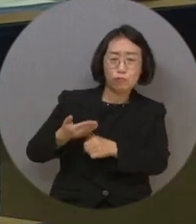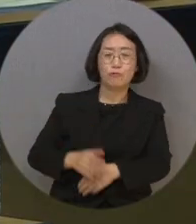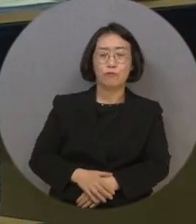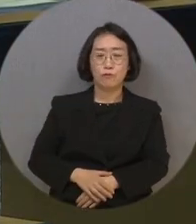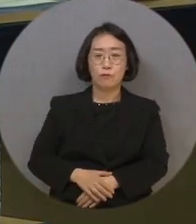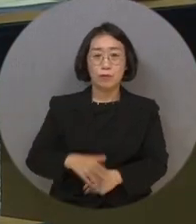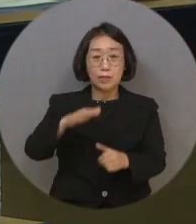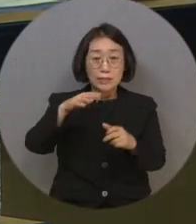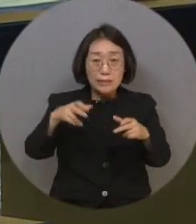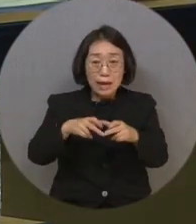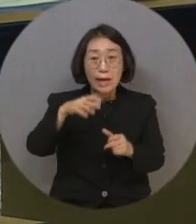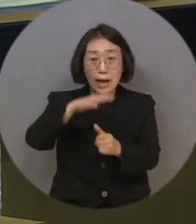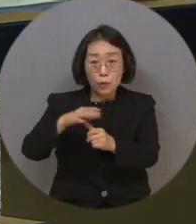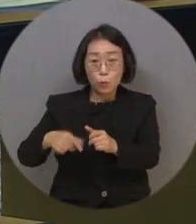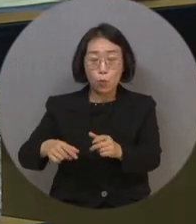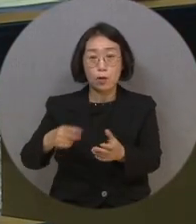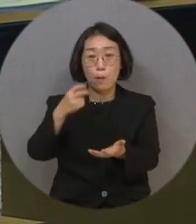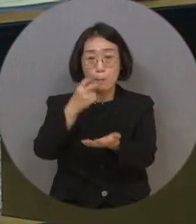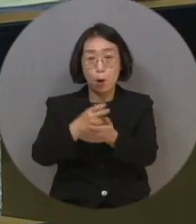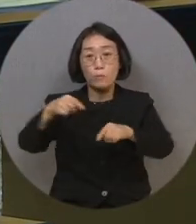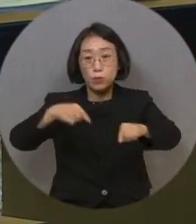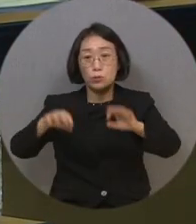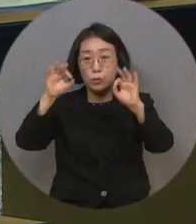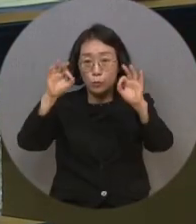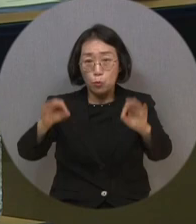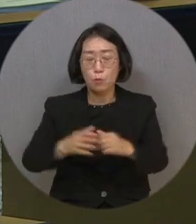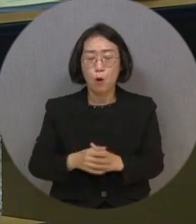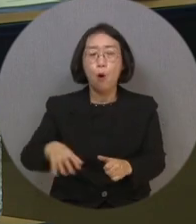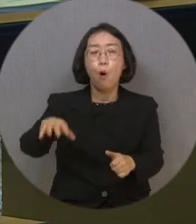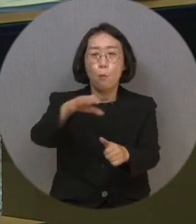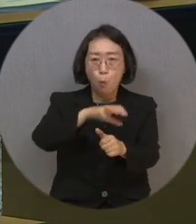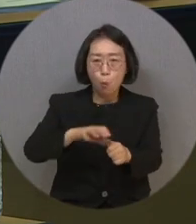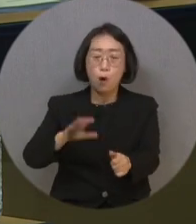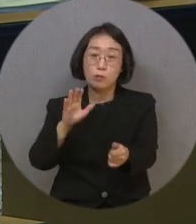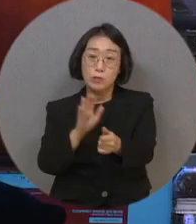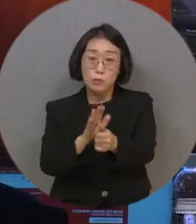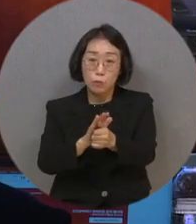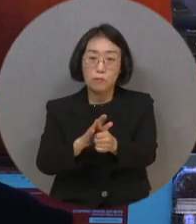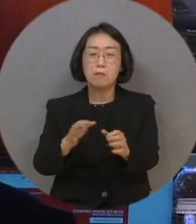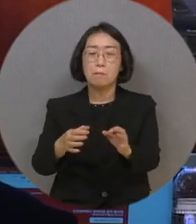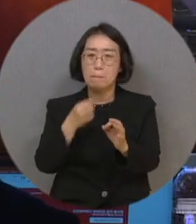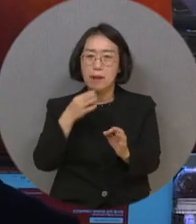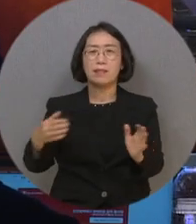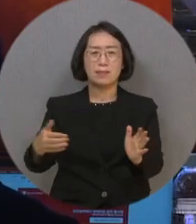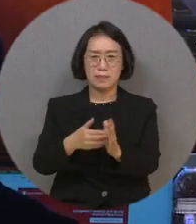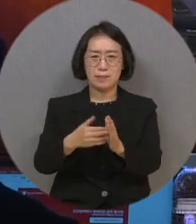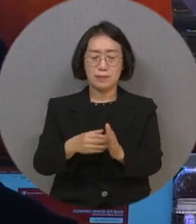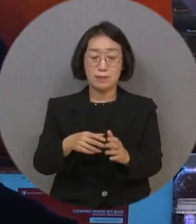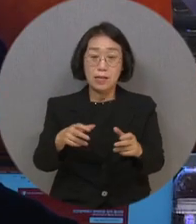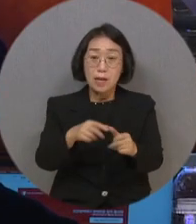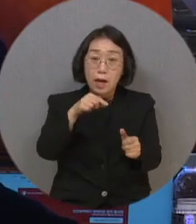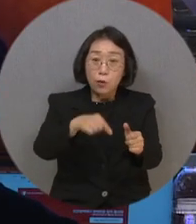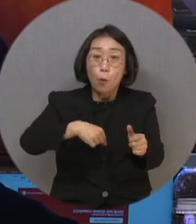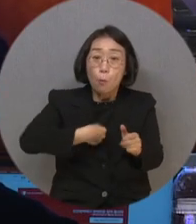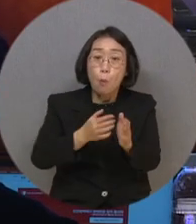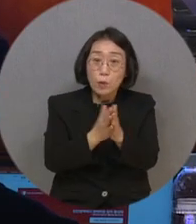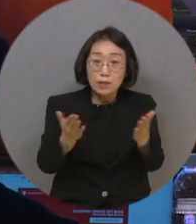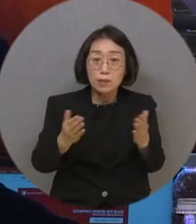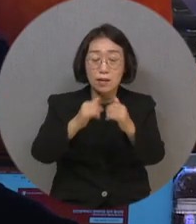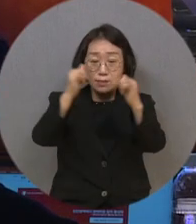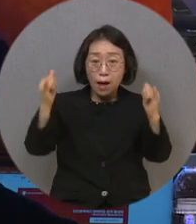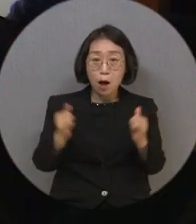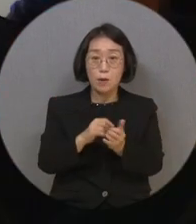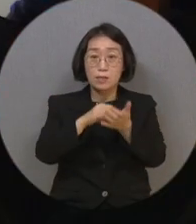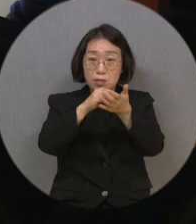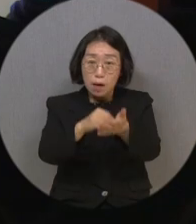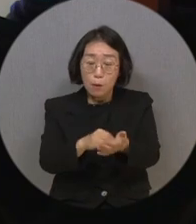관련된 정책들을 살펴봐도 대부분 장애아동을 보호하고 지원하는 정책에 그칠 뿐 장애아동의 사회 참여와